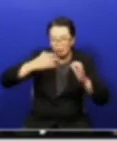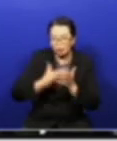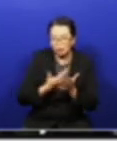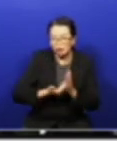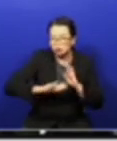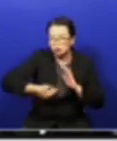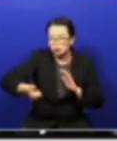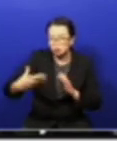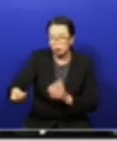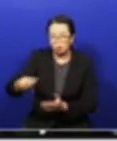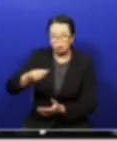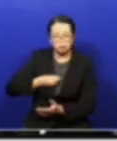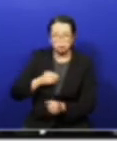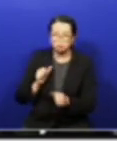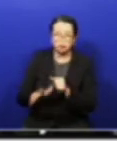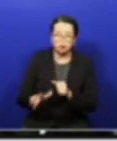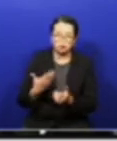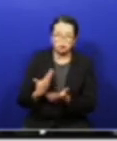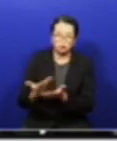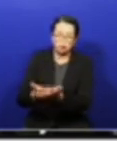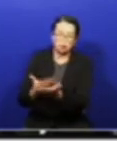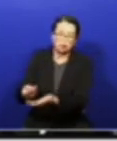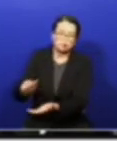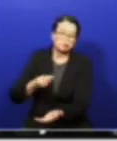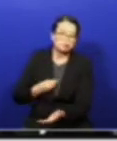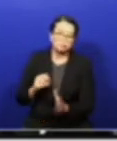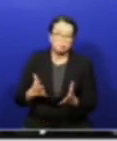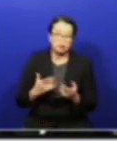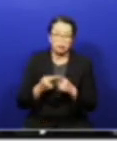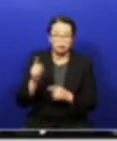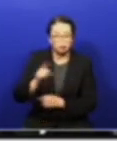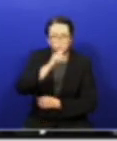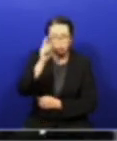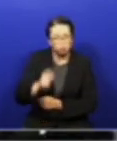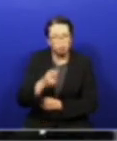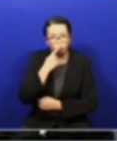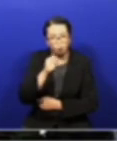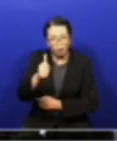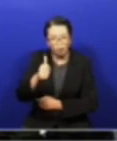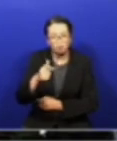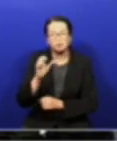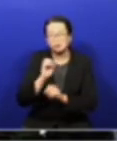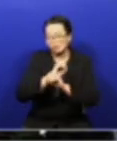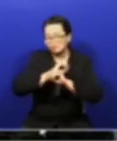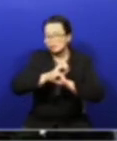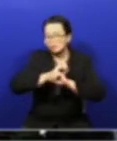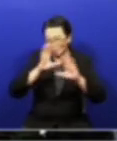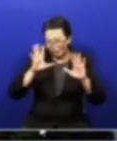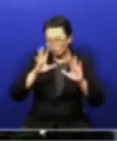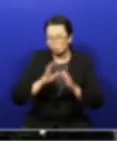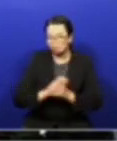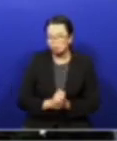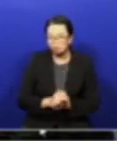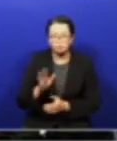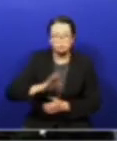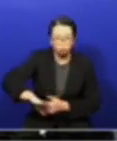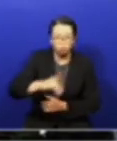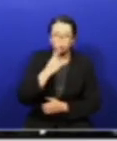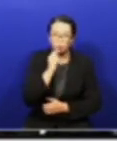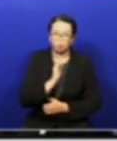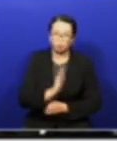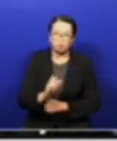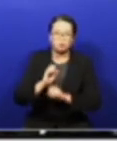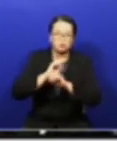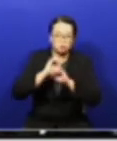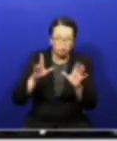ไม่ทันอันนี้นี่ข้อสงสัยถ้าท่านตอบตรงนี้ได้ชัดนะครับก็จะได้เป็นความเป็นธรรมกับทุกฝ่ายถ้ามันเป็นธรรม